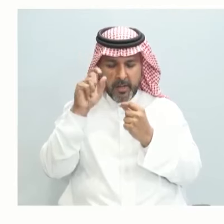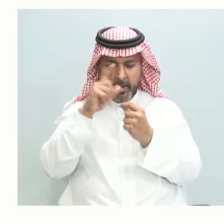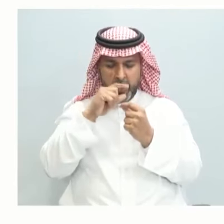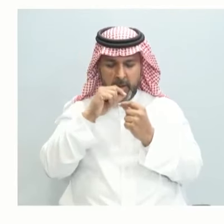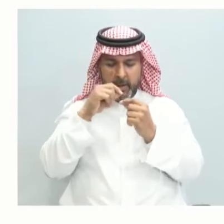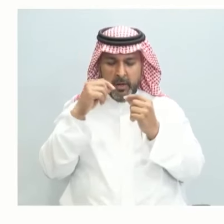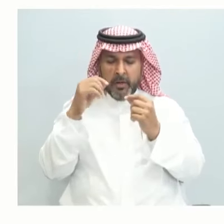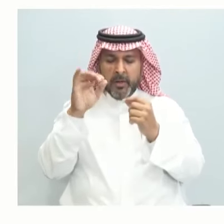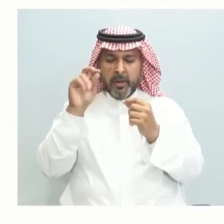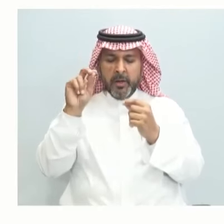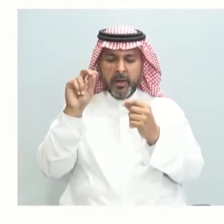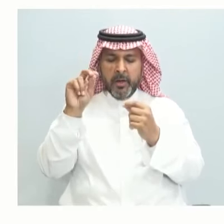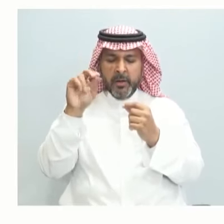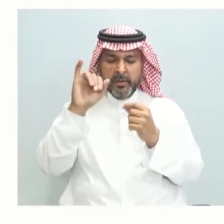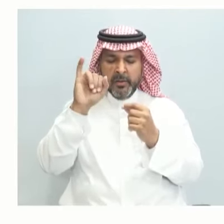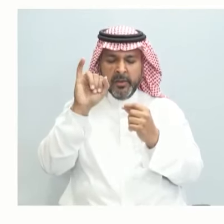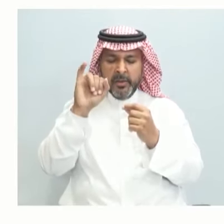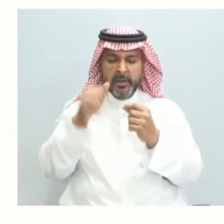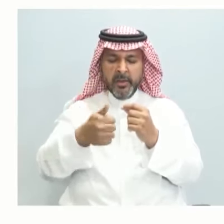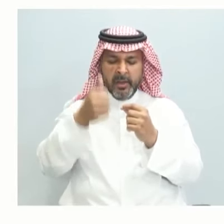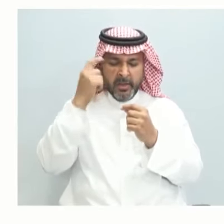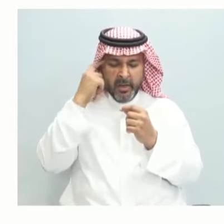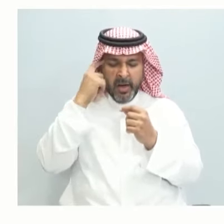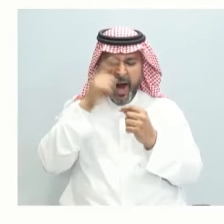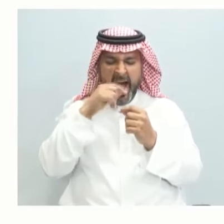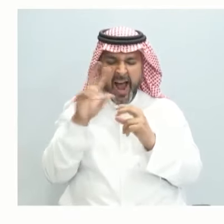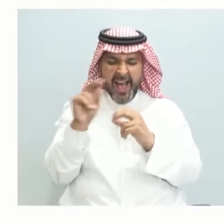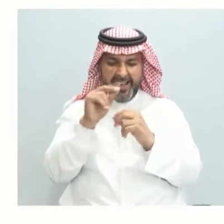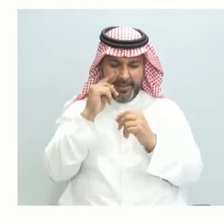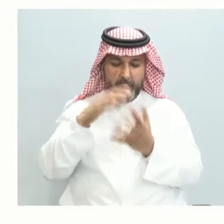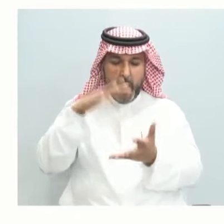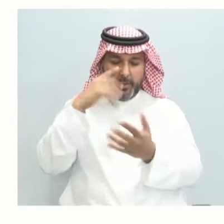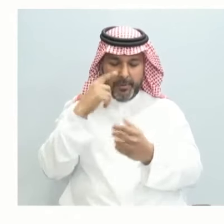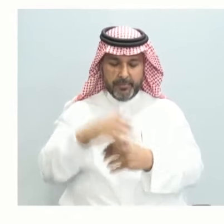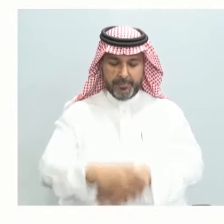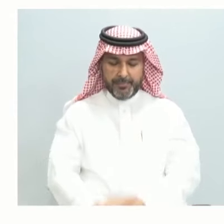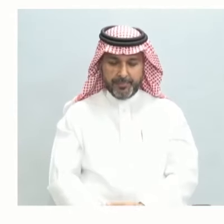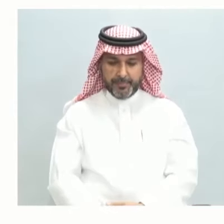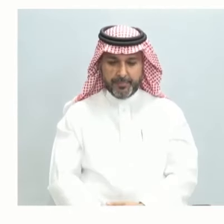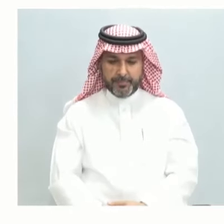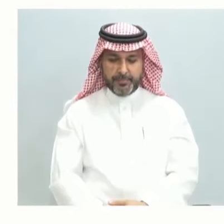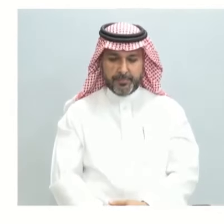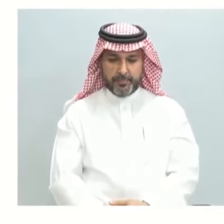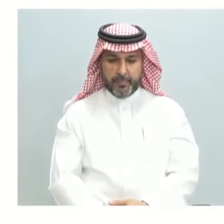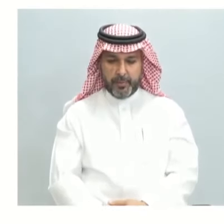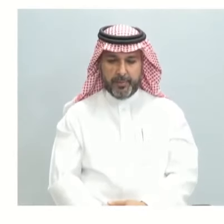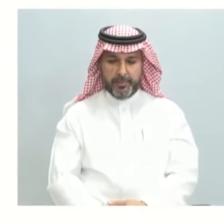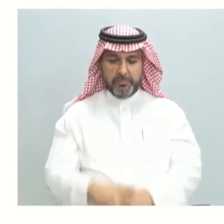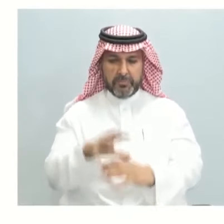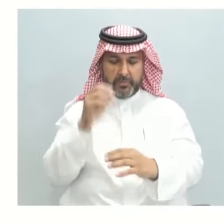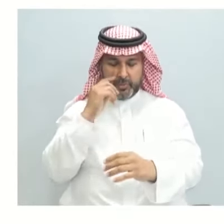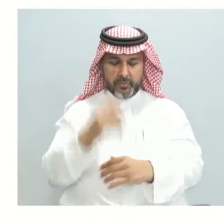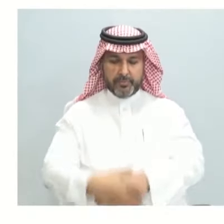يساوي لام نون وسنبحث الان عن ما سيتبقى لديه بعد استخراج القاسم المشترك